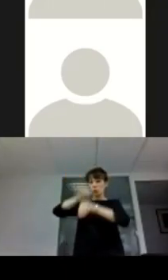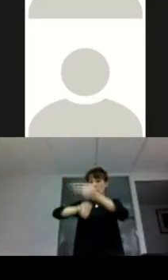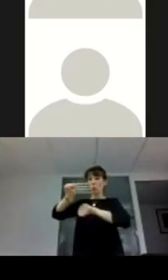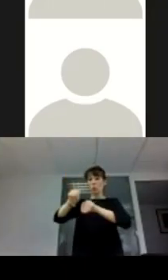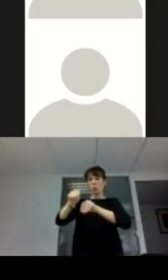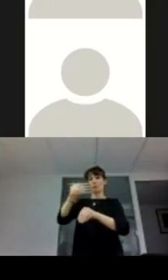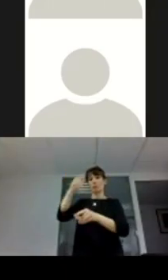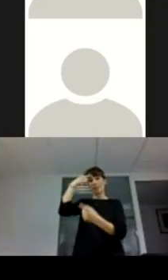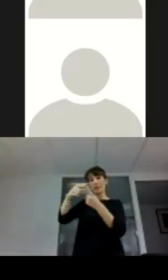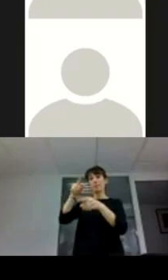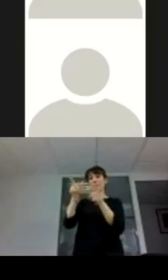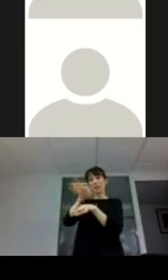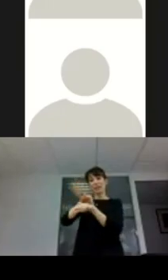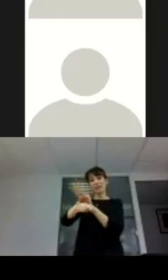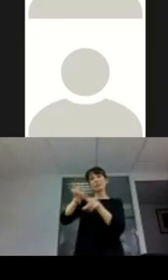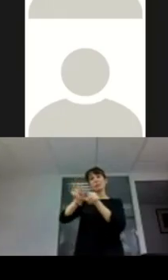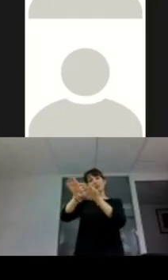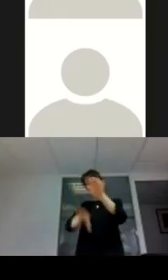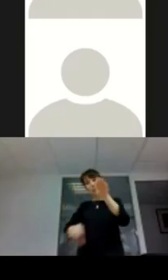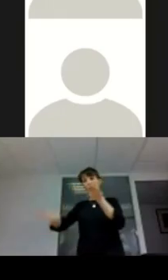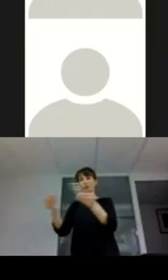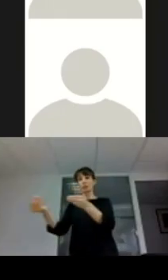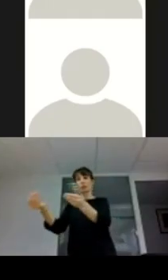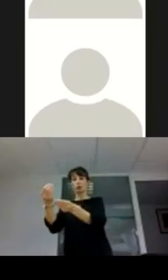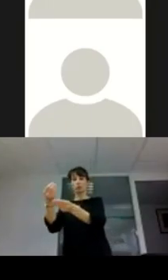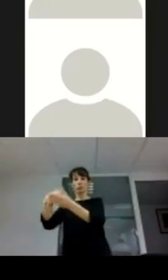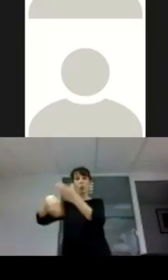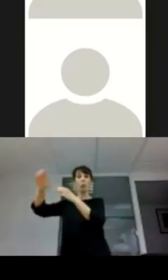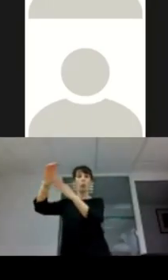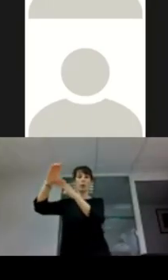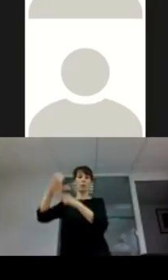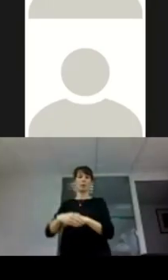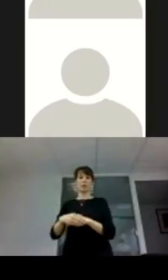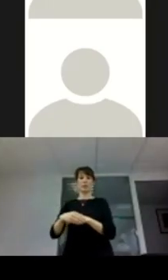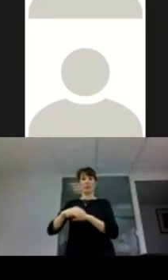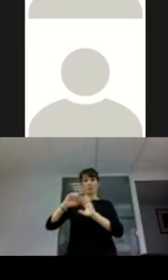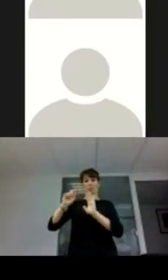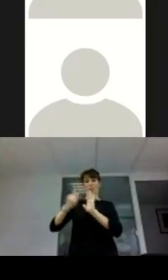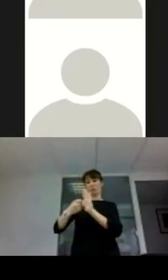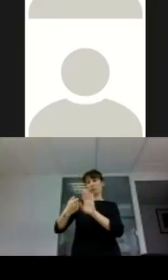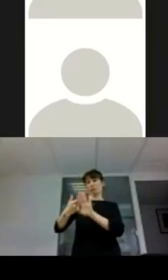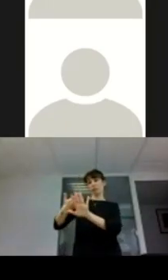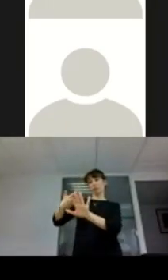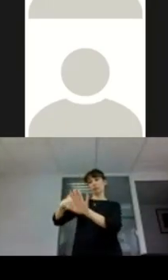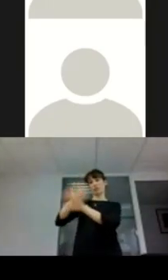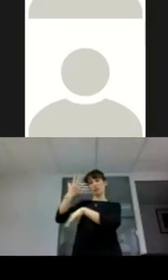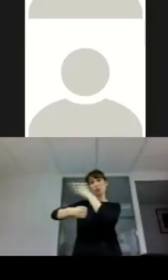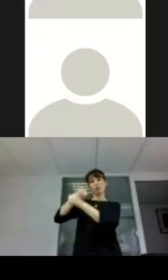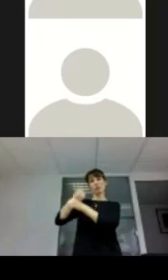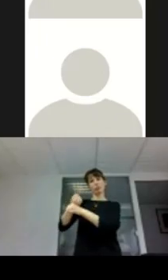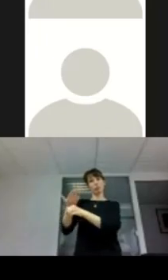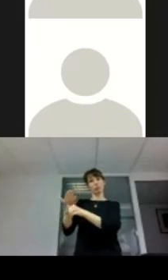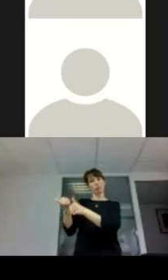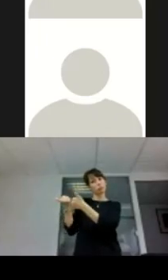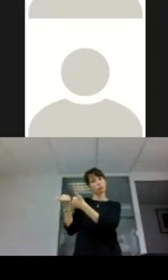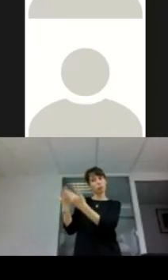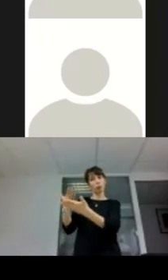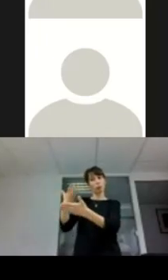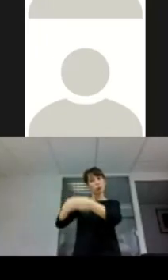leur maladie, en parallèle des soins spécifiques de la maladie. Depuis 15 ans,